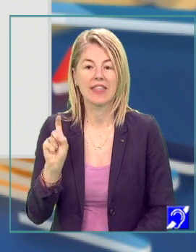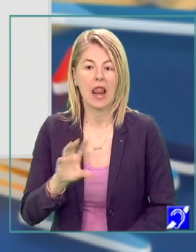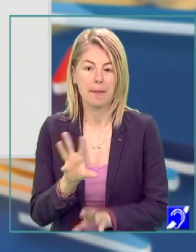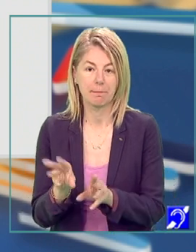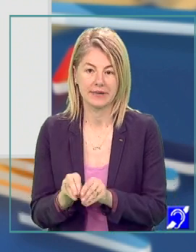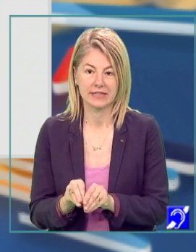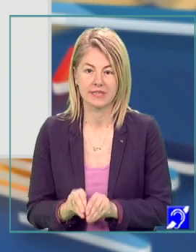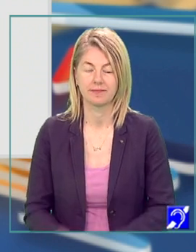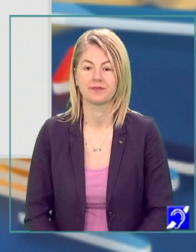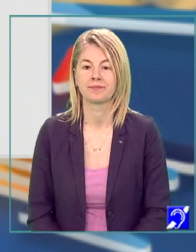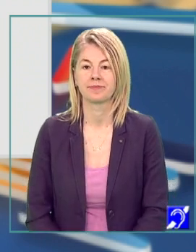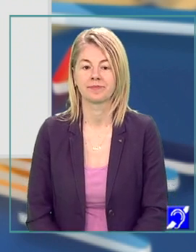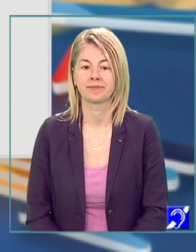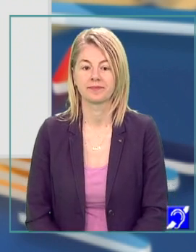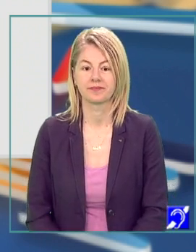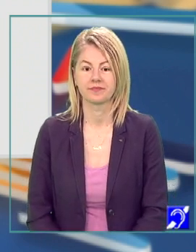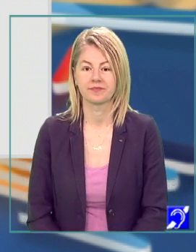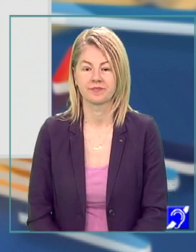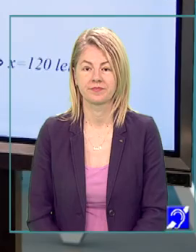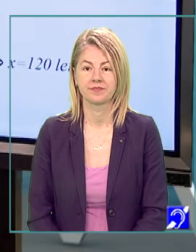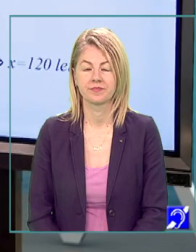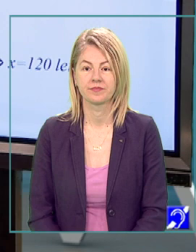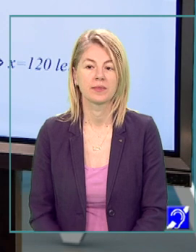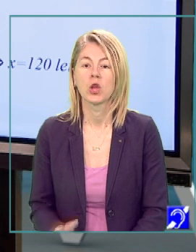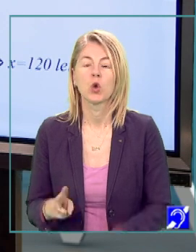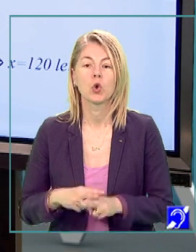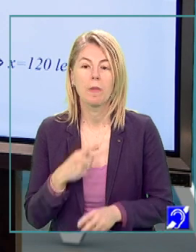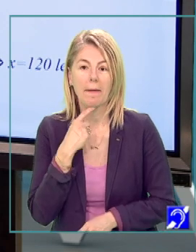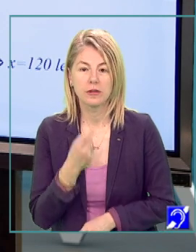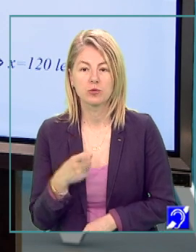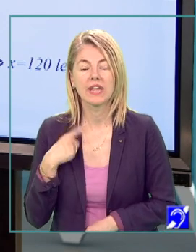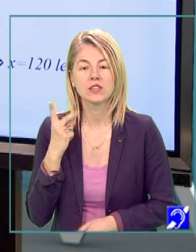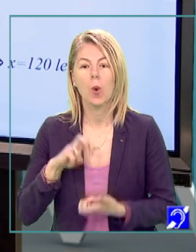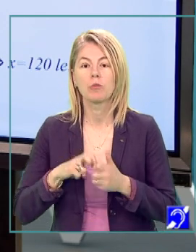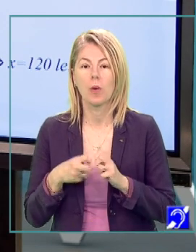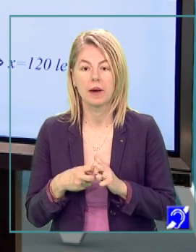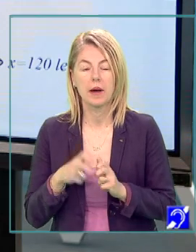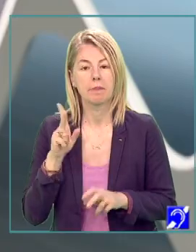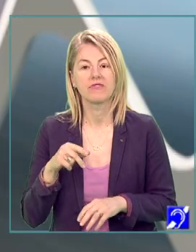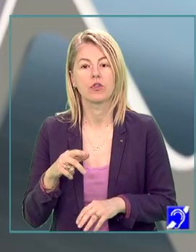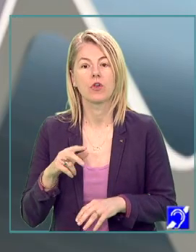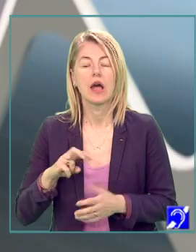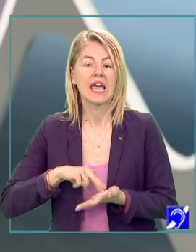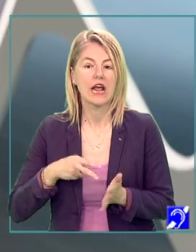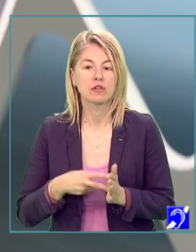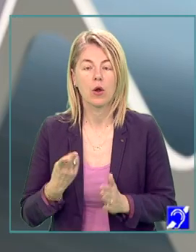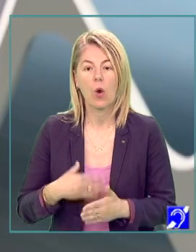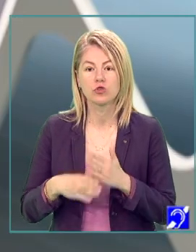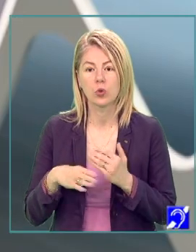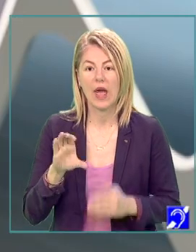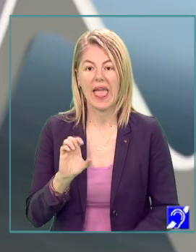primit-o Mihai de la părinți. Cum am mai spus, este o problemă pe care o vom rezolva cu